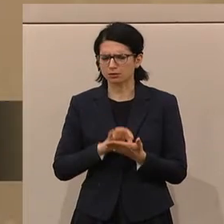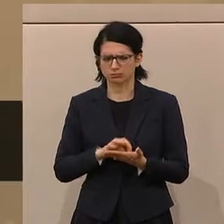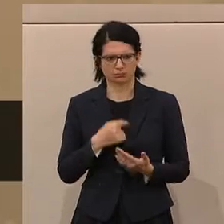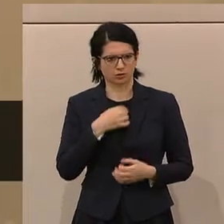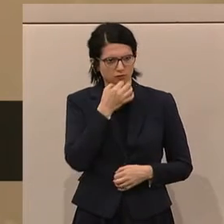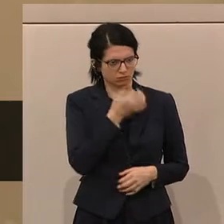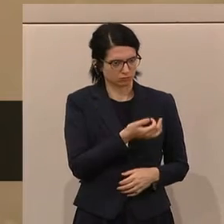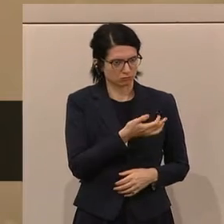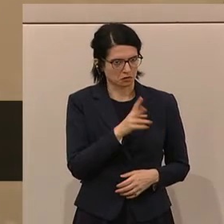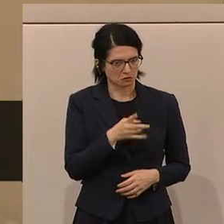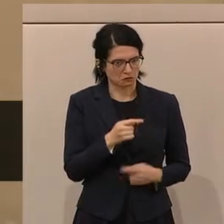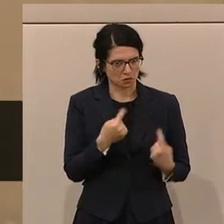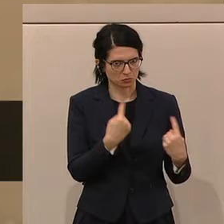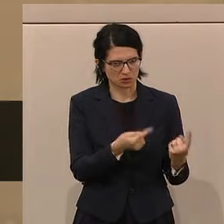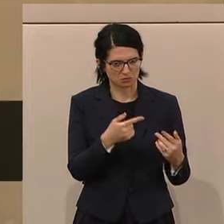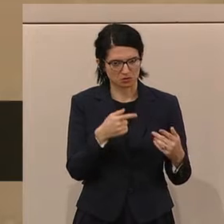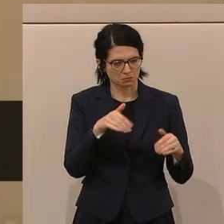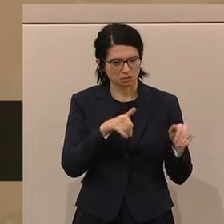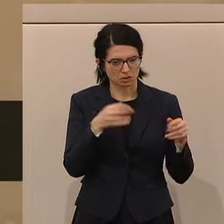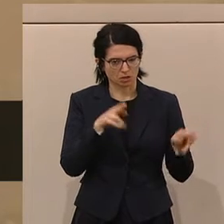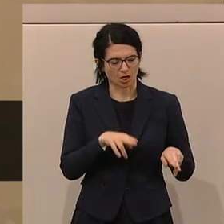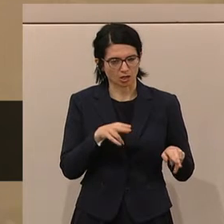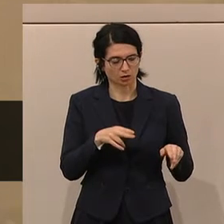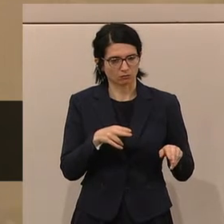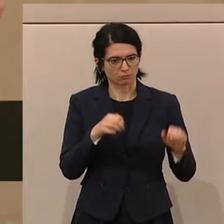Dann frage ich Sie schon, warum haben Sie denn im Ministerrat auch zugestimmt?